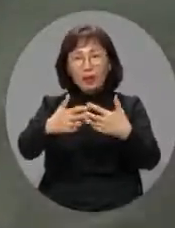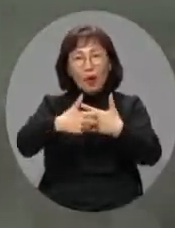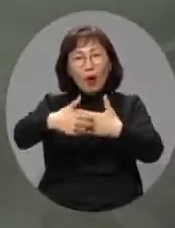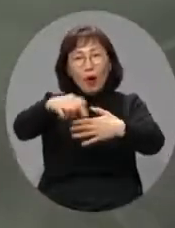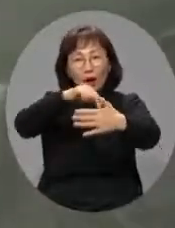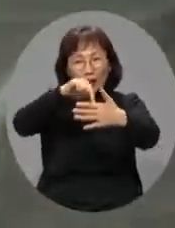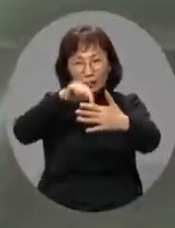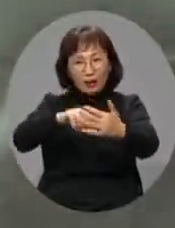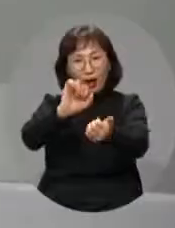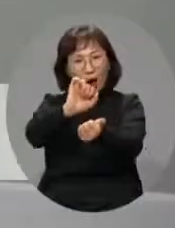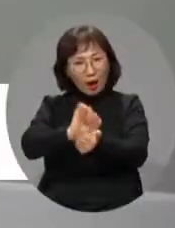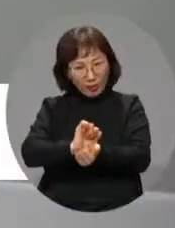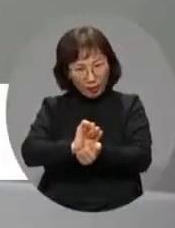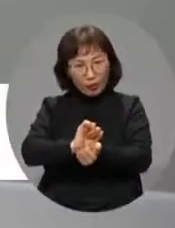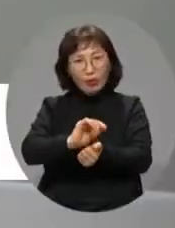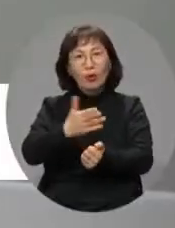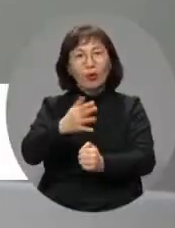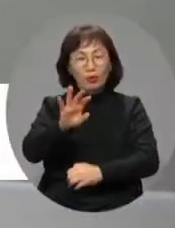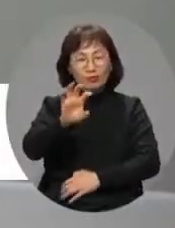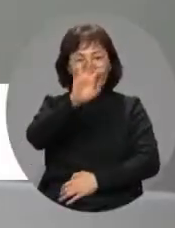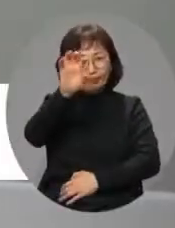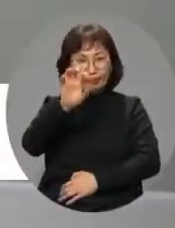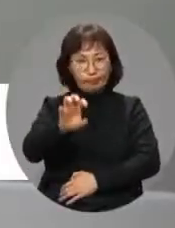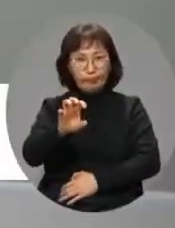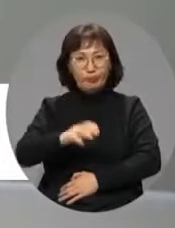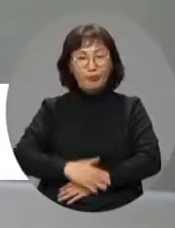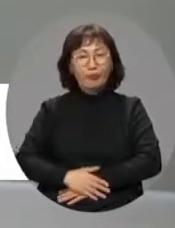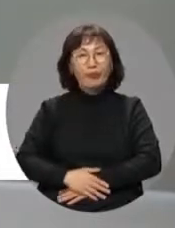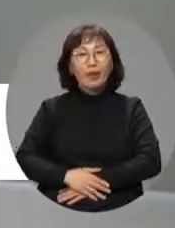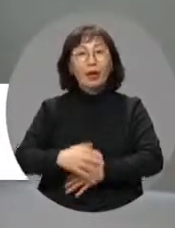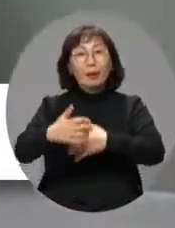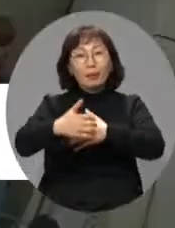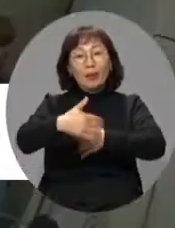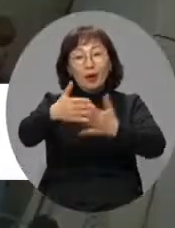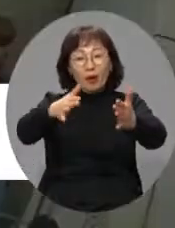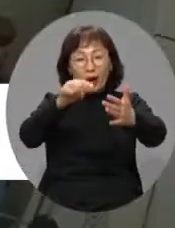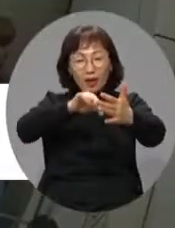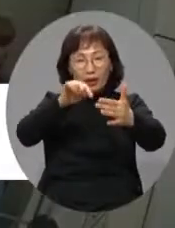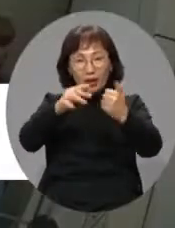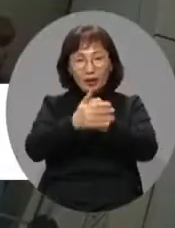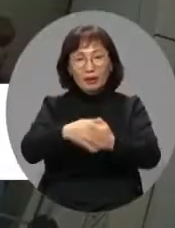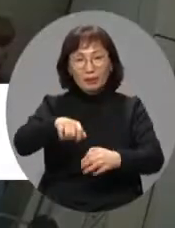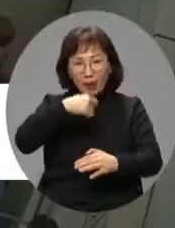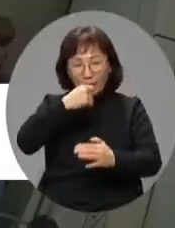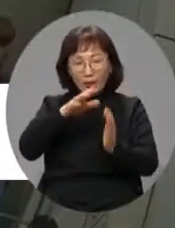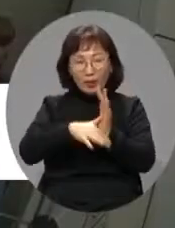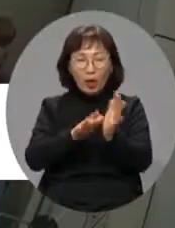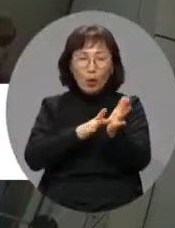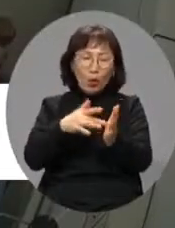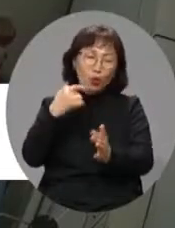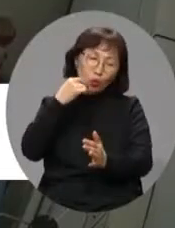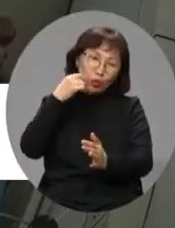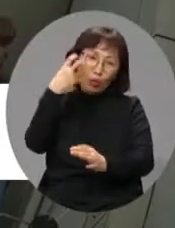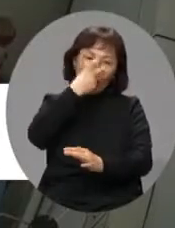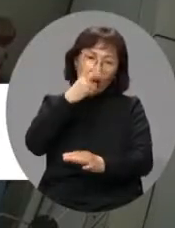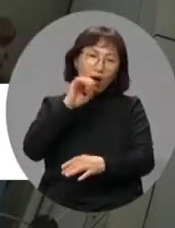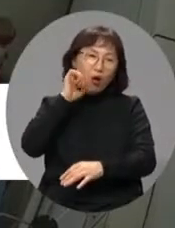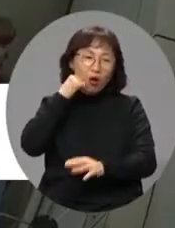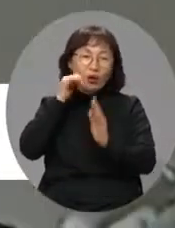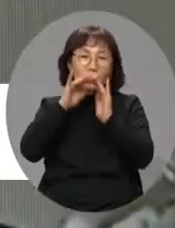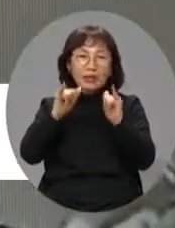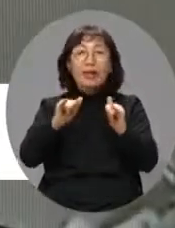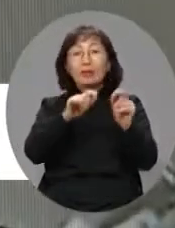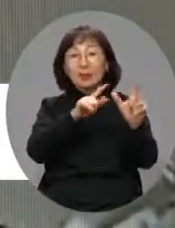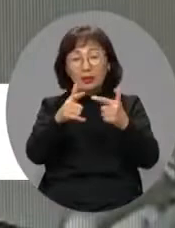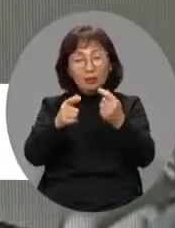안에서 감염된 것으로 추정됩니다. 병동에는 식사와 소독 등 관리가 어려운 치매 환자들이